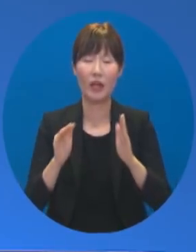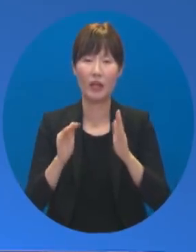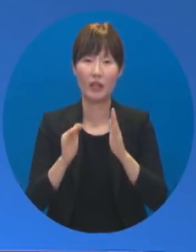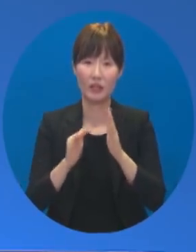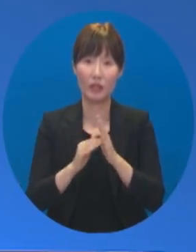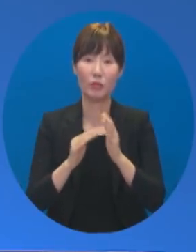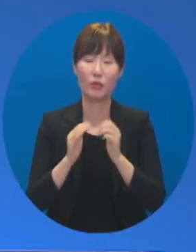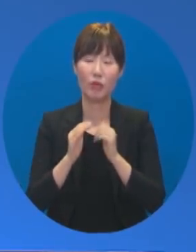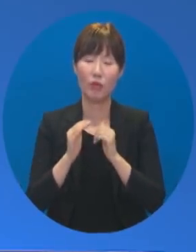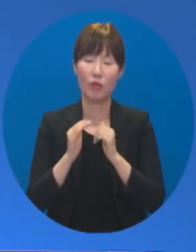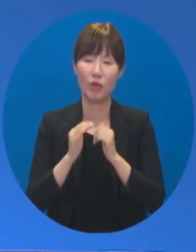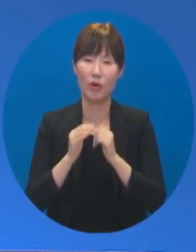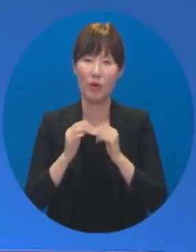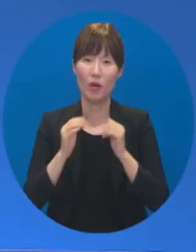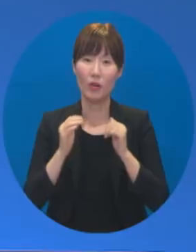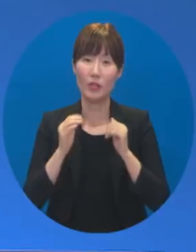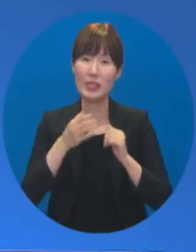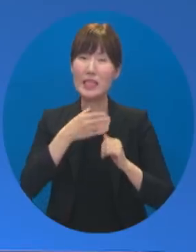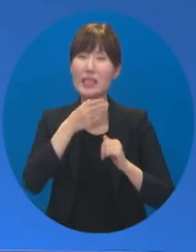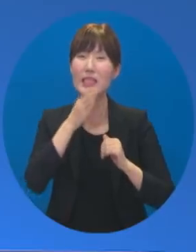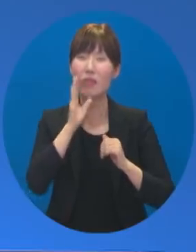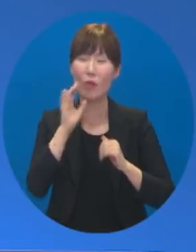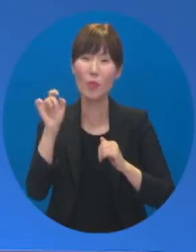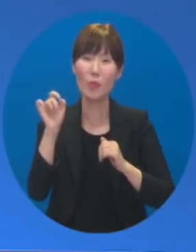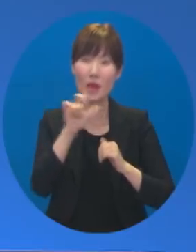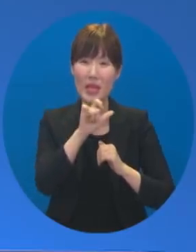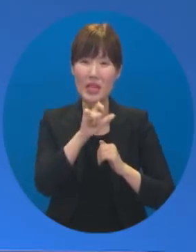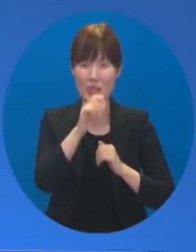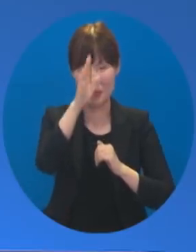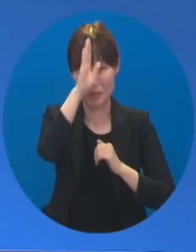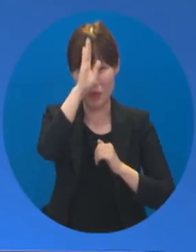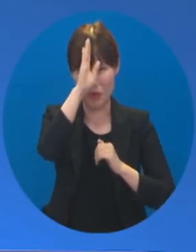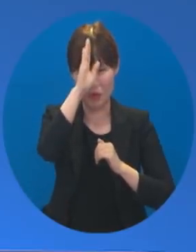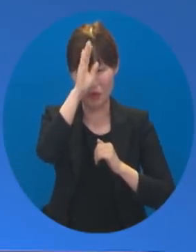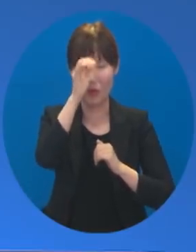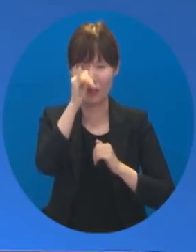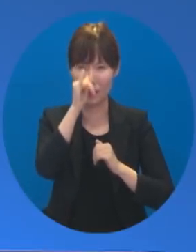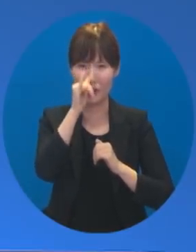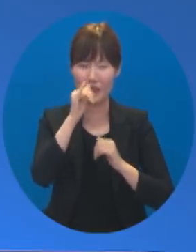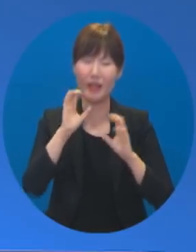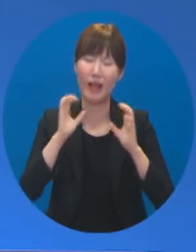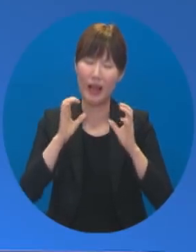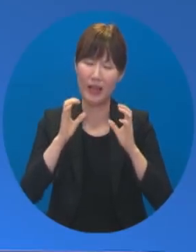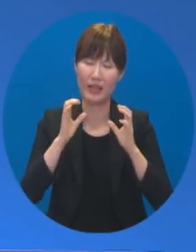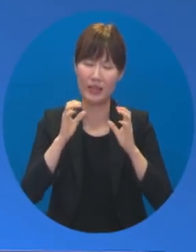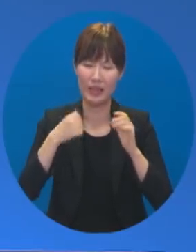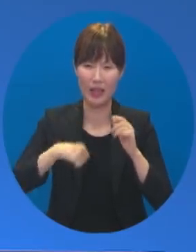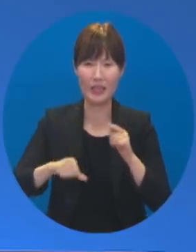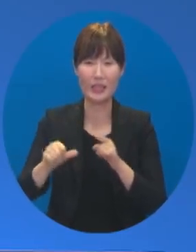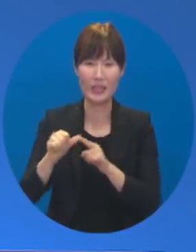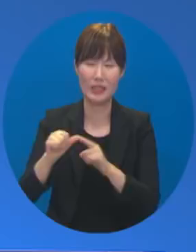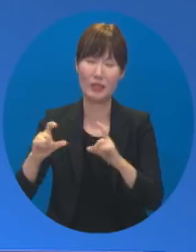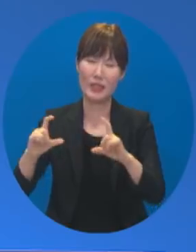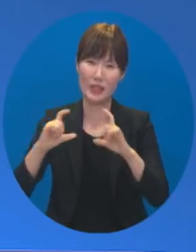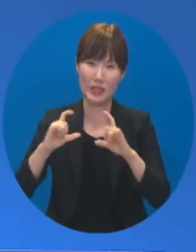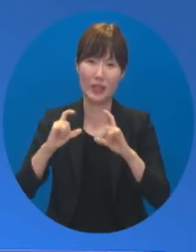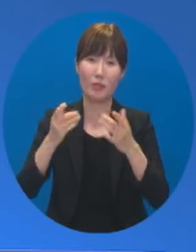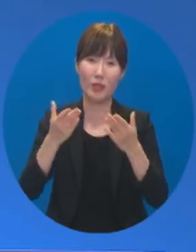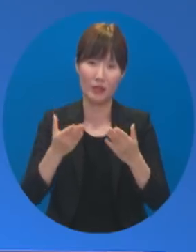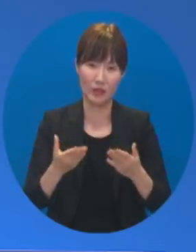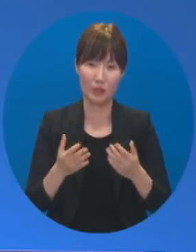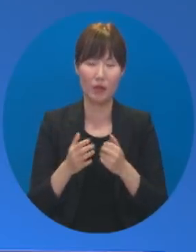소아 졸업증을 앓는 아이입니다. 저도 사실은 의학 교과서에서 보고 예, 실제로 우리나라에 있을 거라